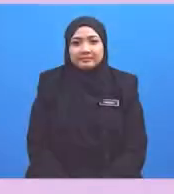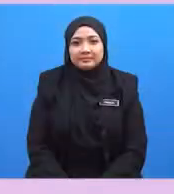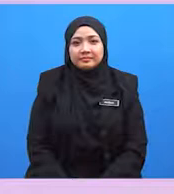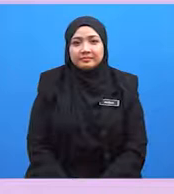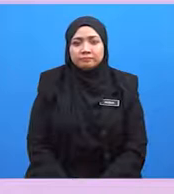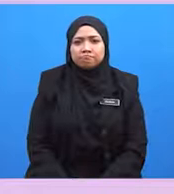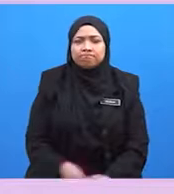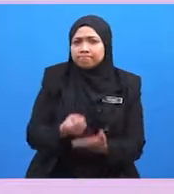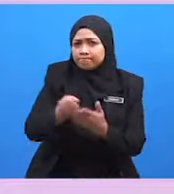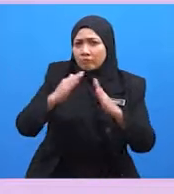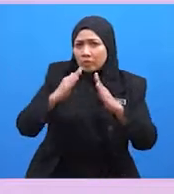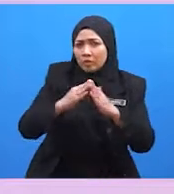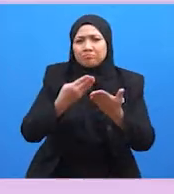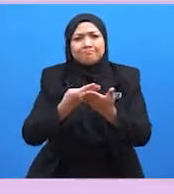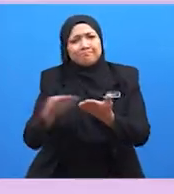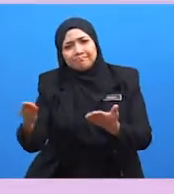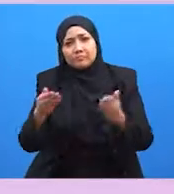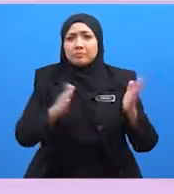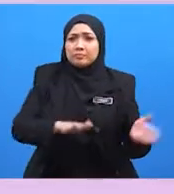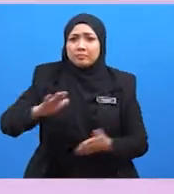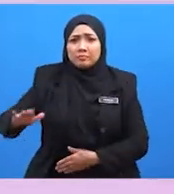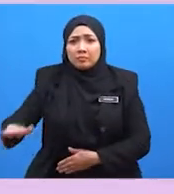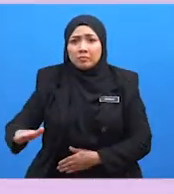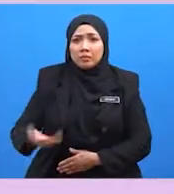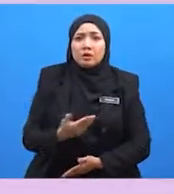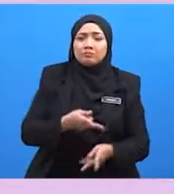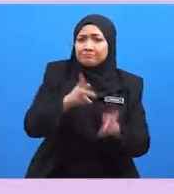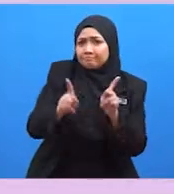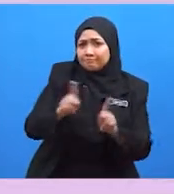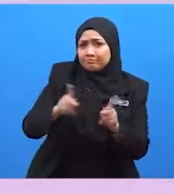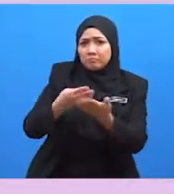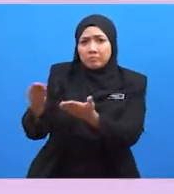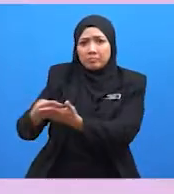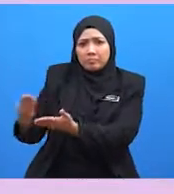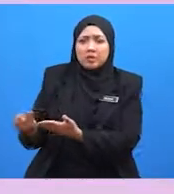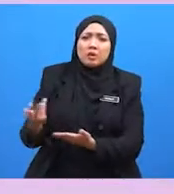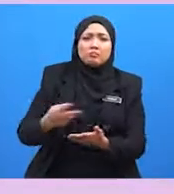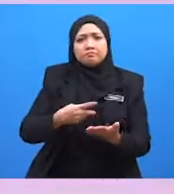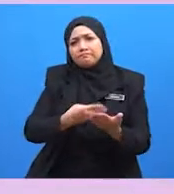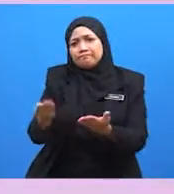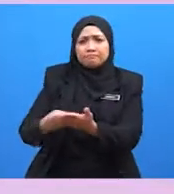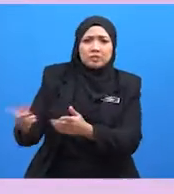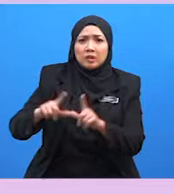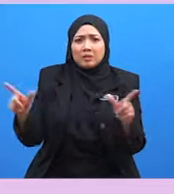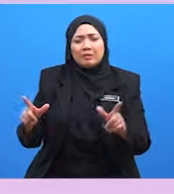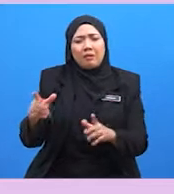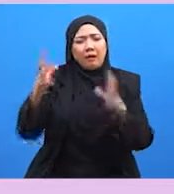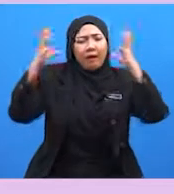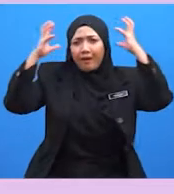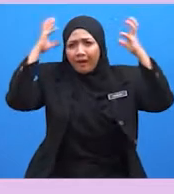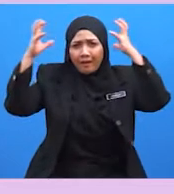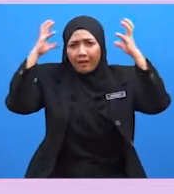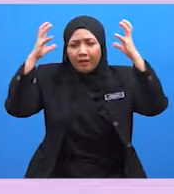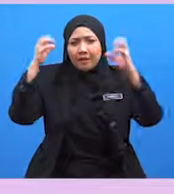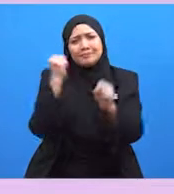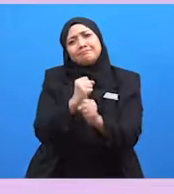Sewa rumah, belanja anak-anak, asyuran bulanan kereta dan perbelanjaan lain-lain. Stresnya! Aku telah